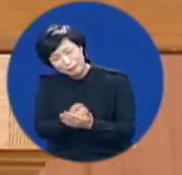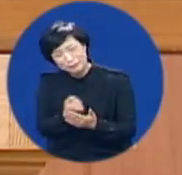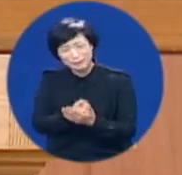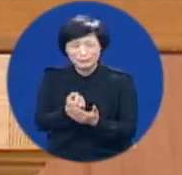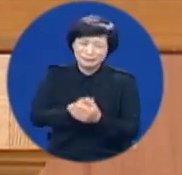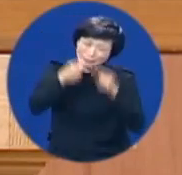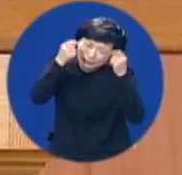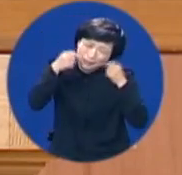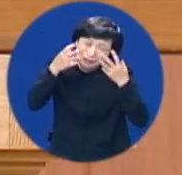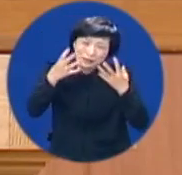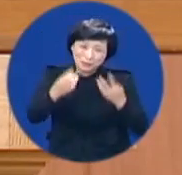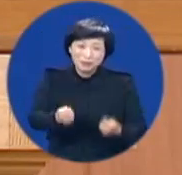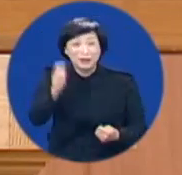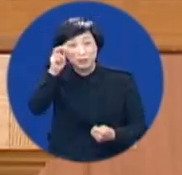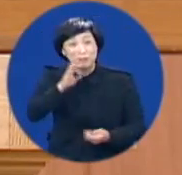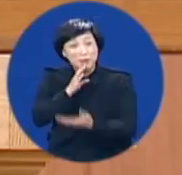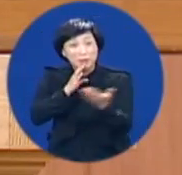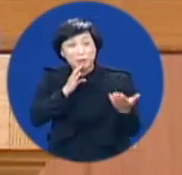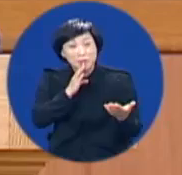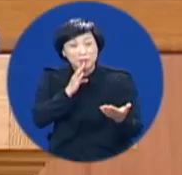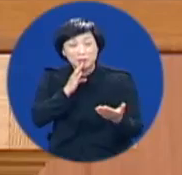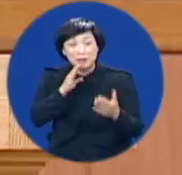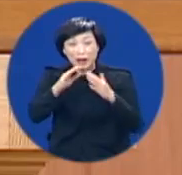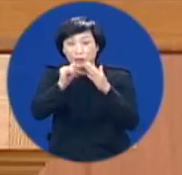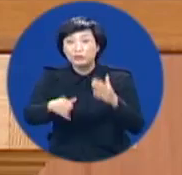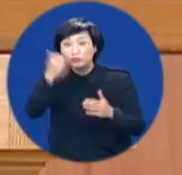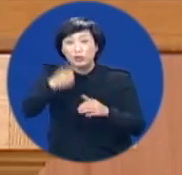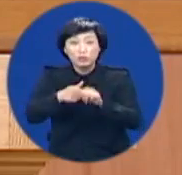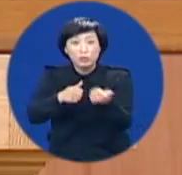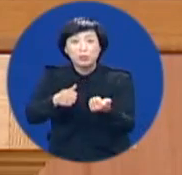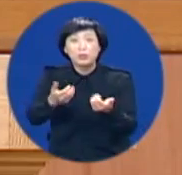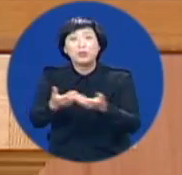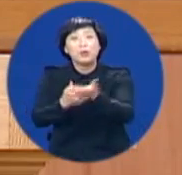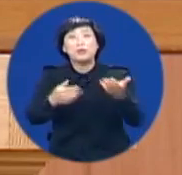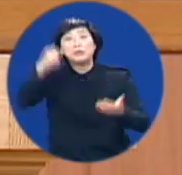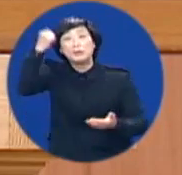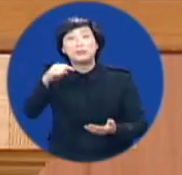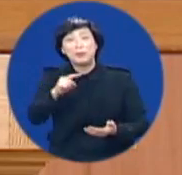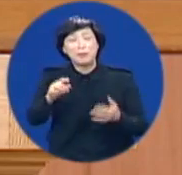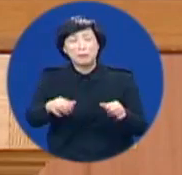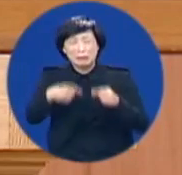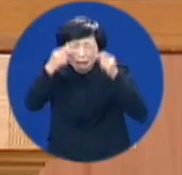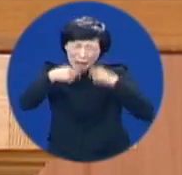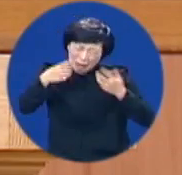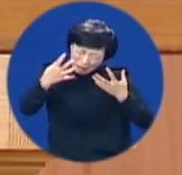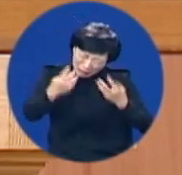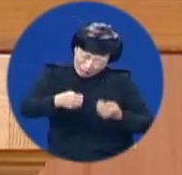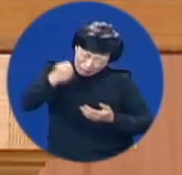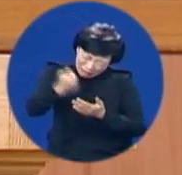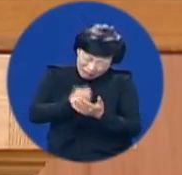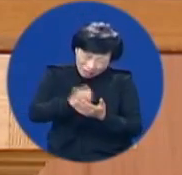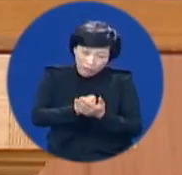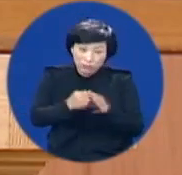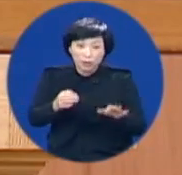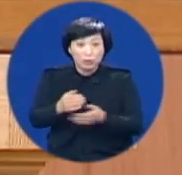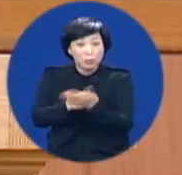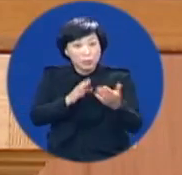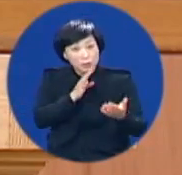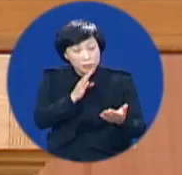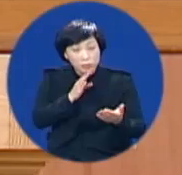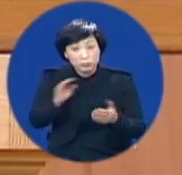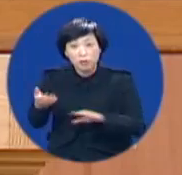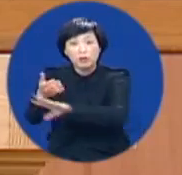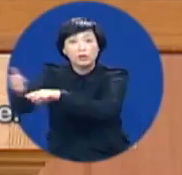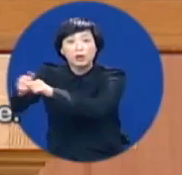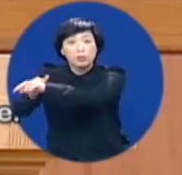생겼냐고 막 굉장하지요. 남들은 어떻게 하느냐.